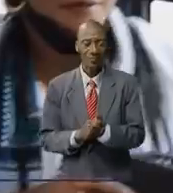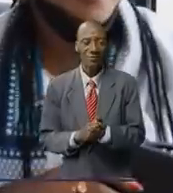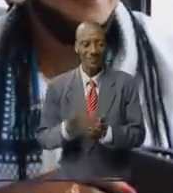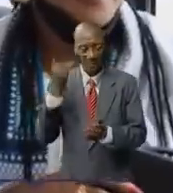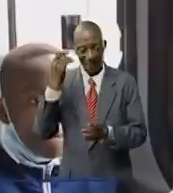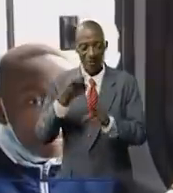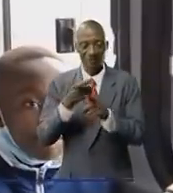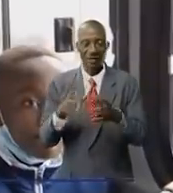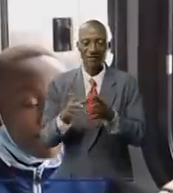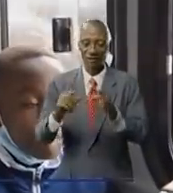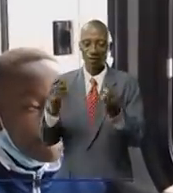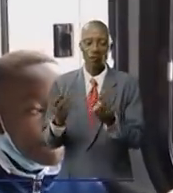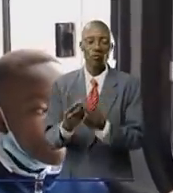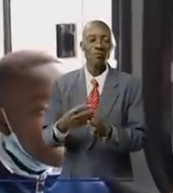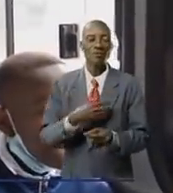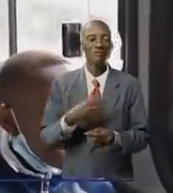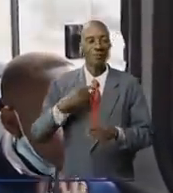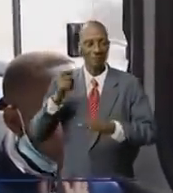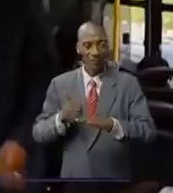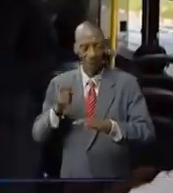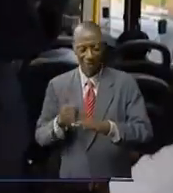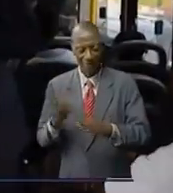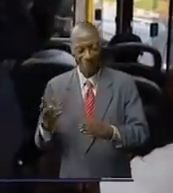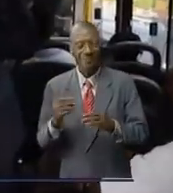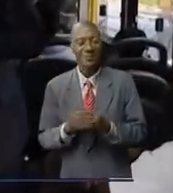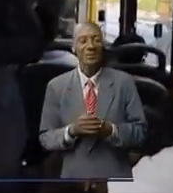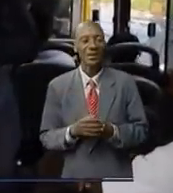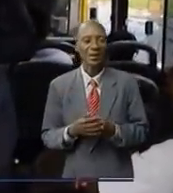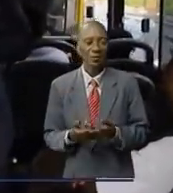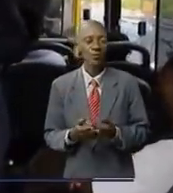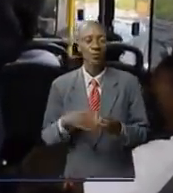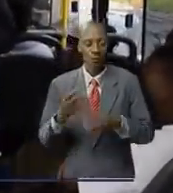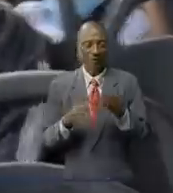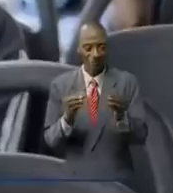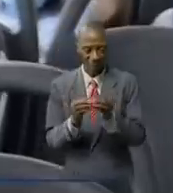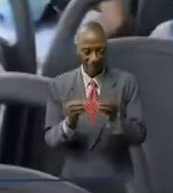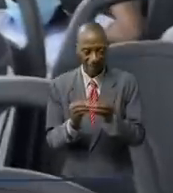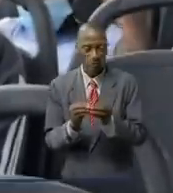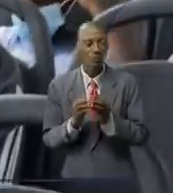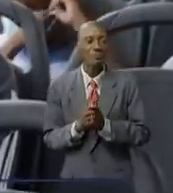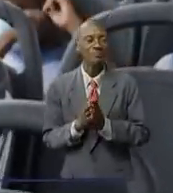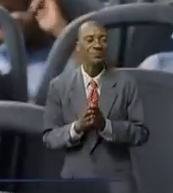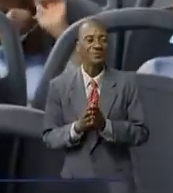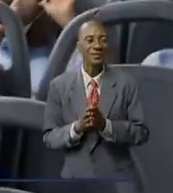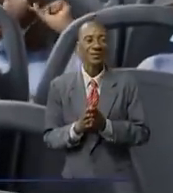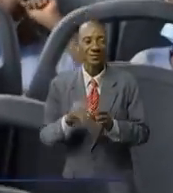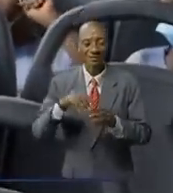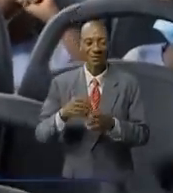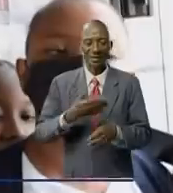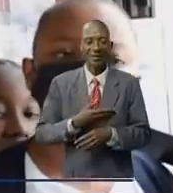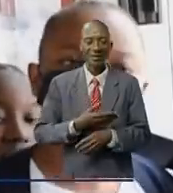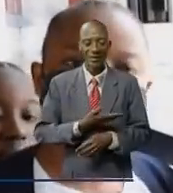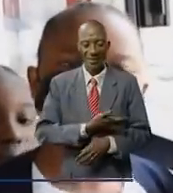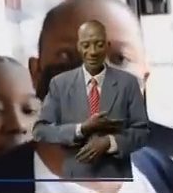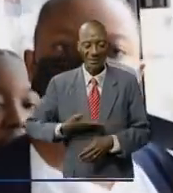section RDC ont pris d'assaut les bus scolaires. Une matinée pas comme les autres pour les élèves du lycée Sacré-Cœur ex-Bossangani,